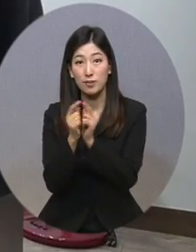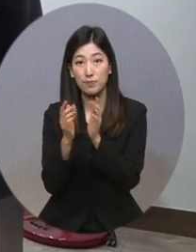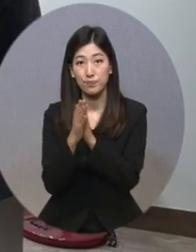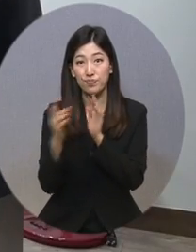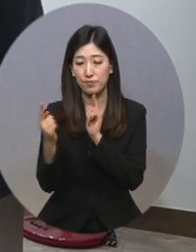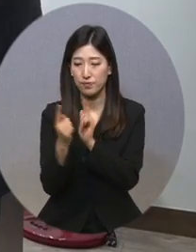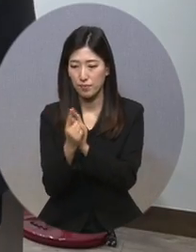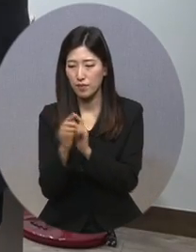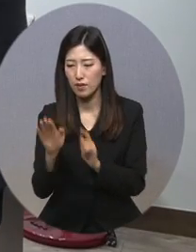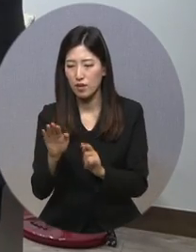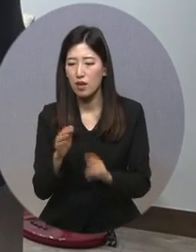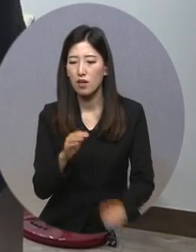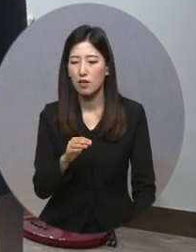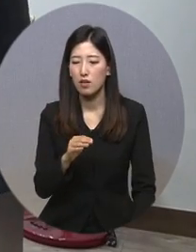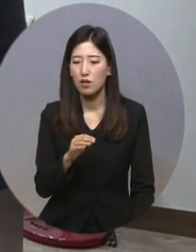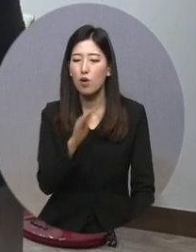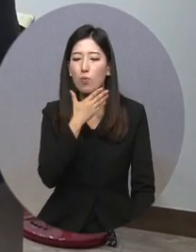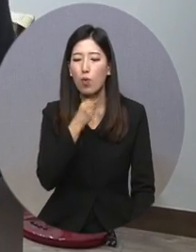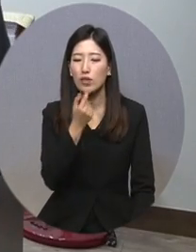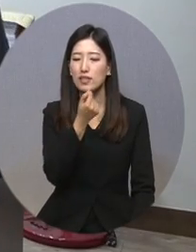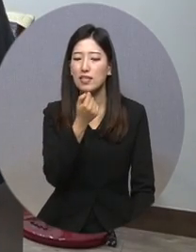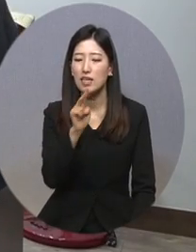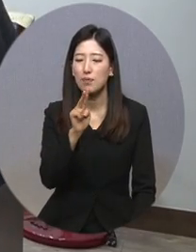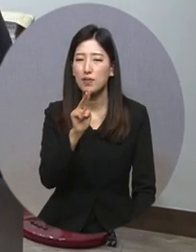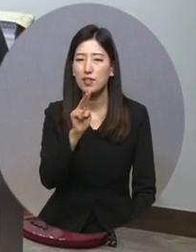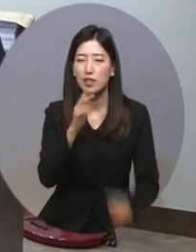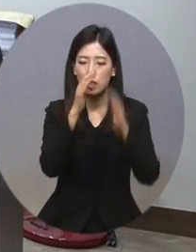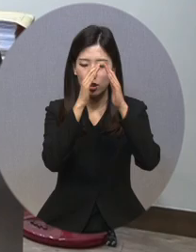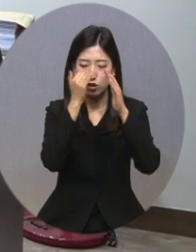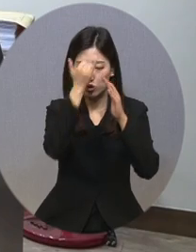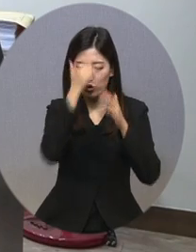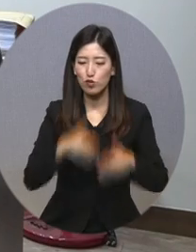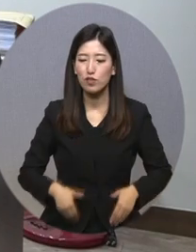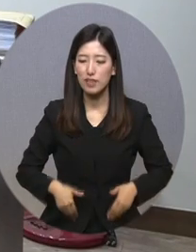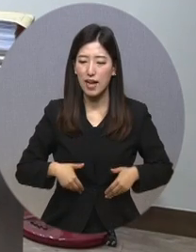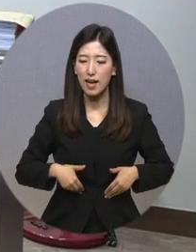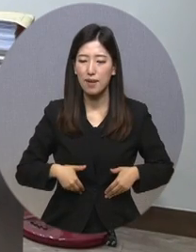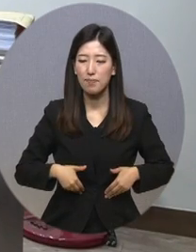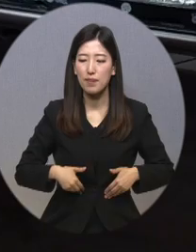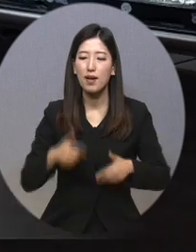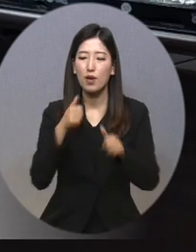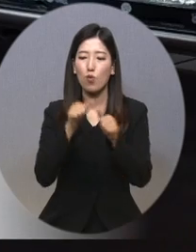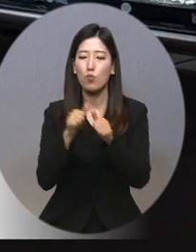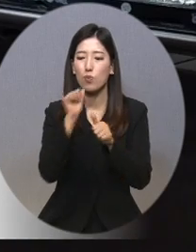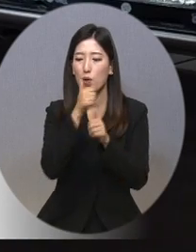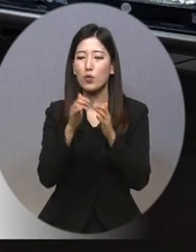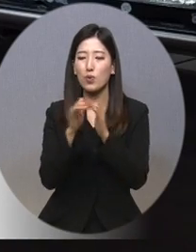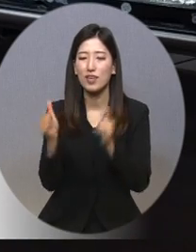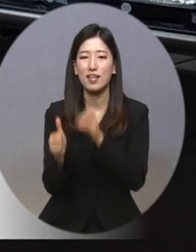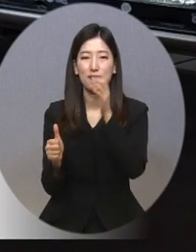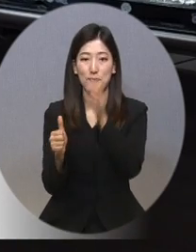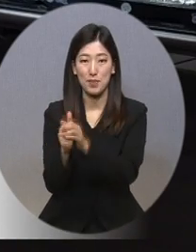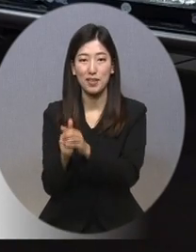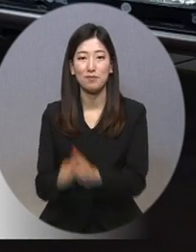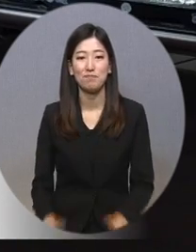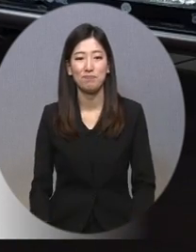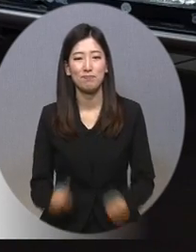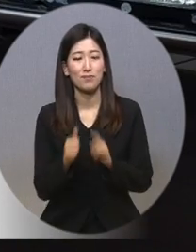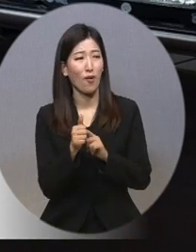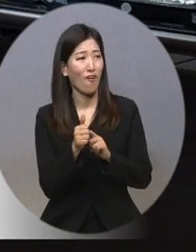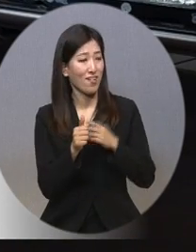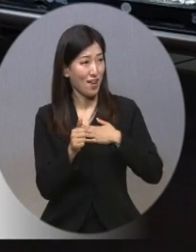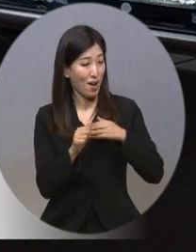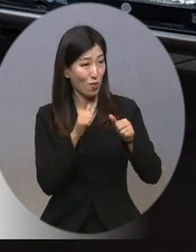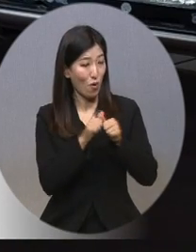복지TV 충남방송 고문 변호사로 임명하는 위촉식이 진행되었습니다. 고문 변호사로서 위촉을